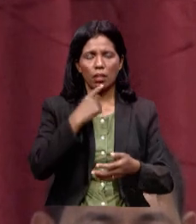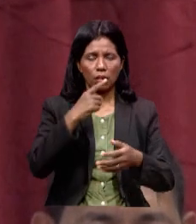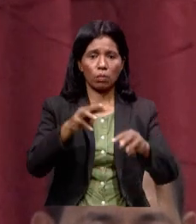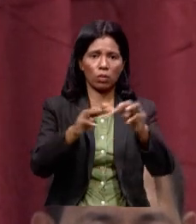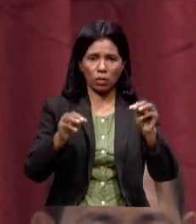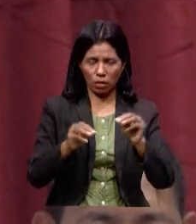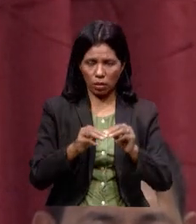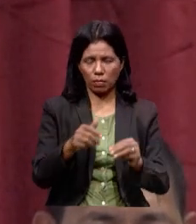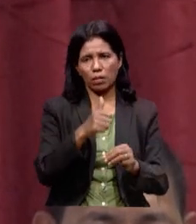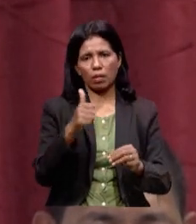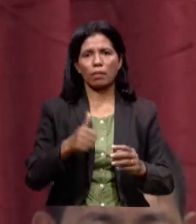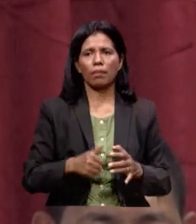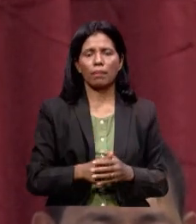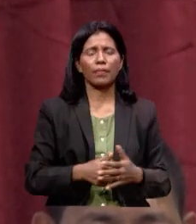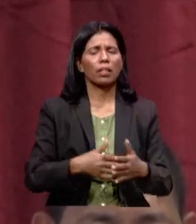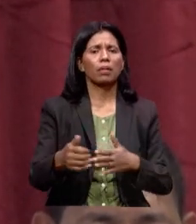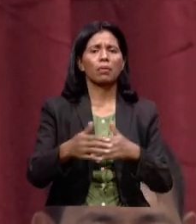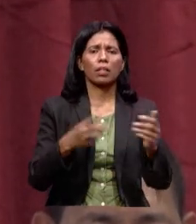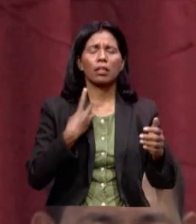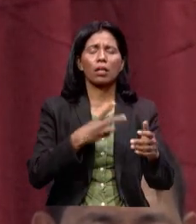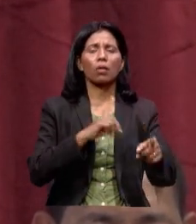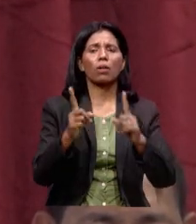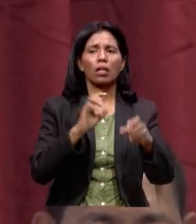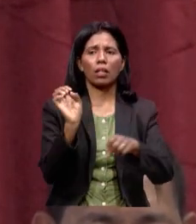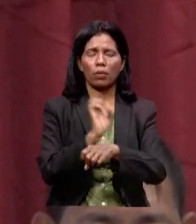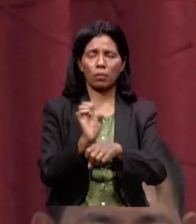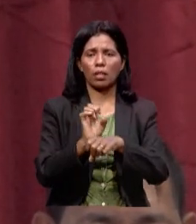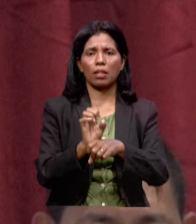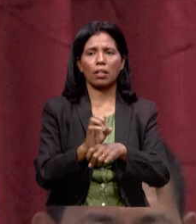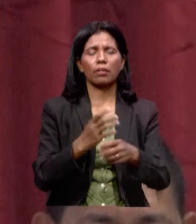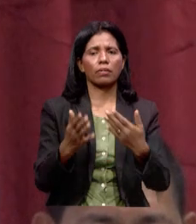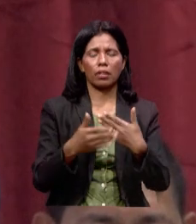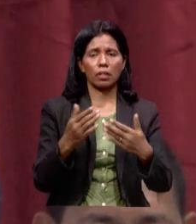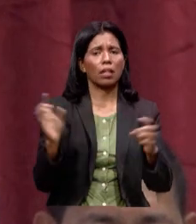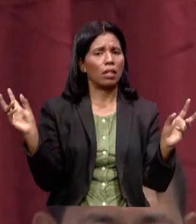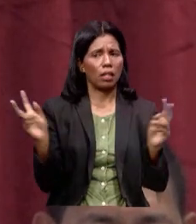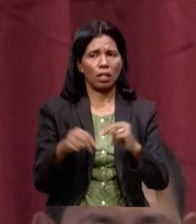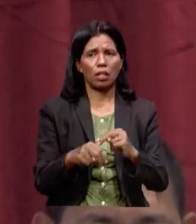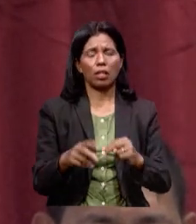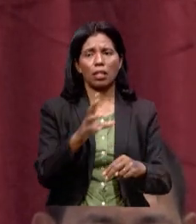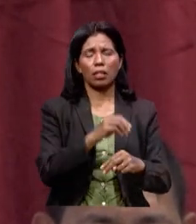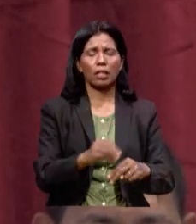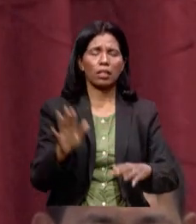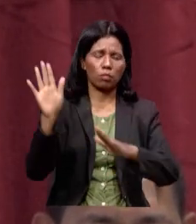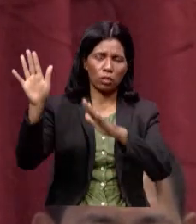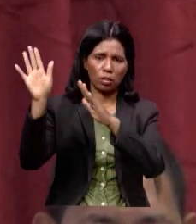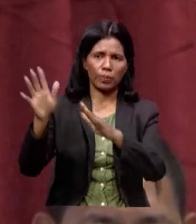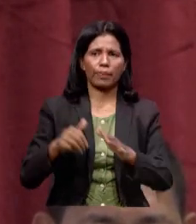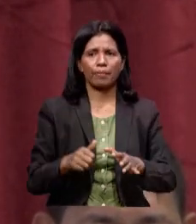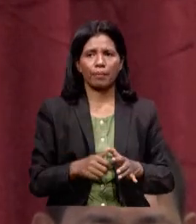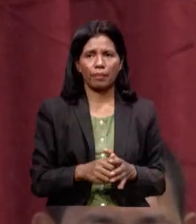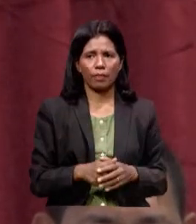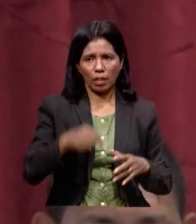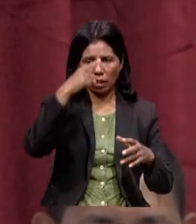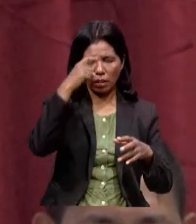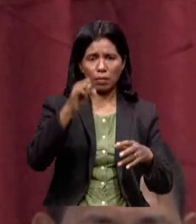disitusir kalau balik kita kuliah ekonomi ane kita kuliah medil lah base ekonomi lo se mau disitusir tanem